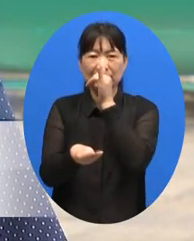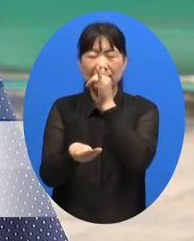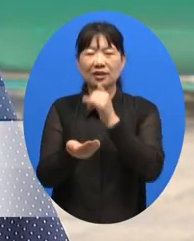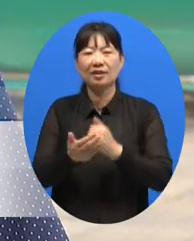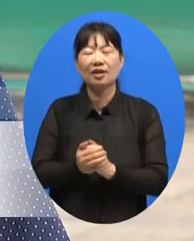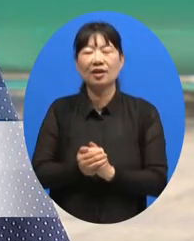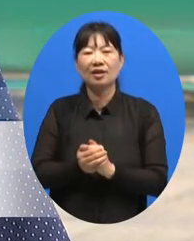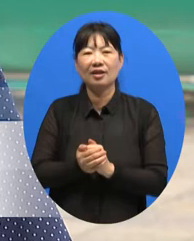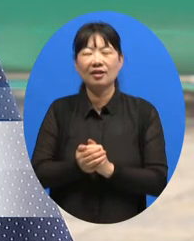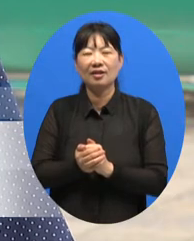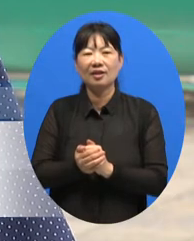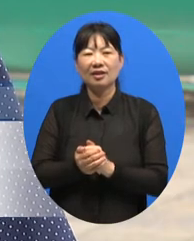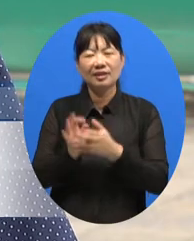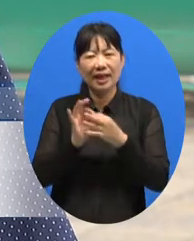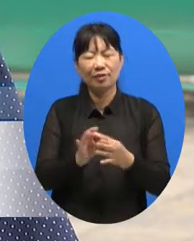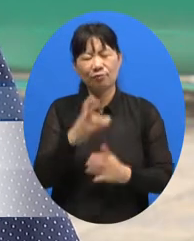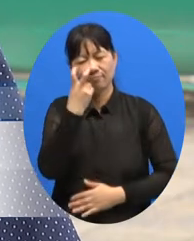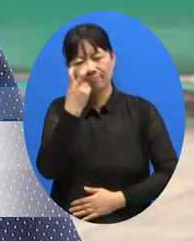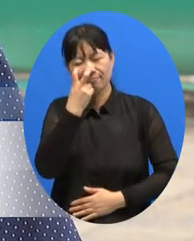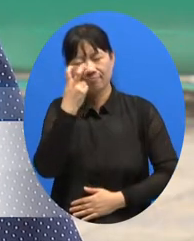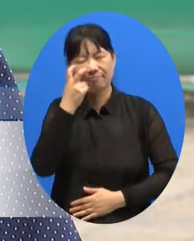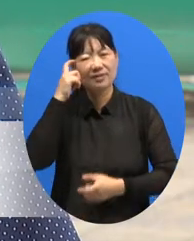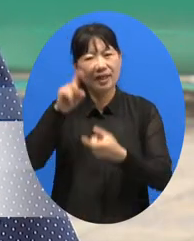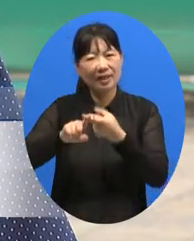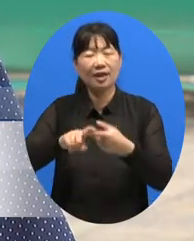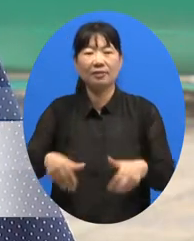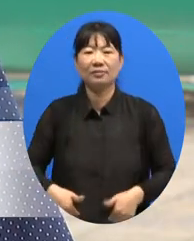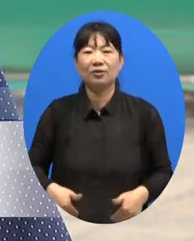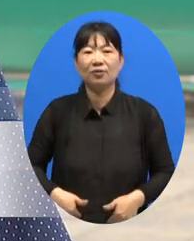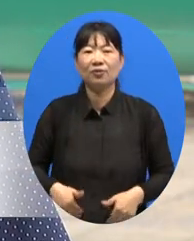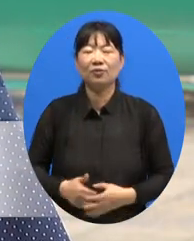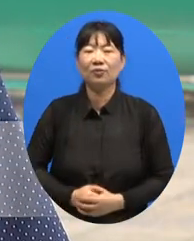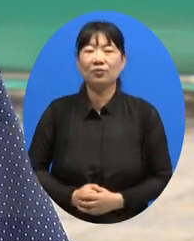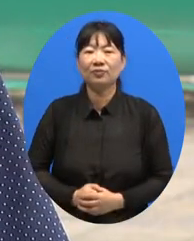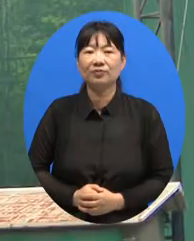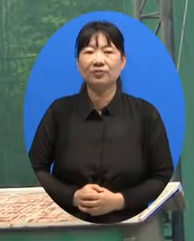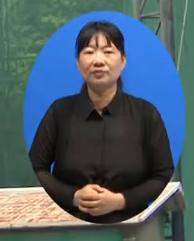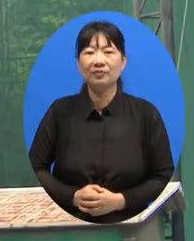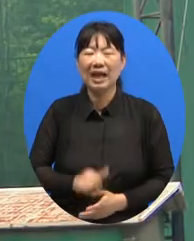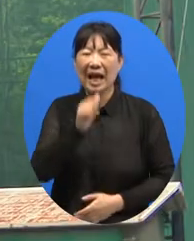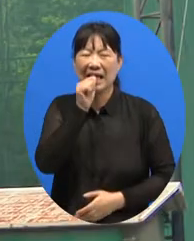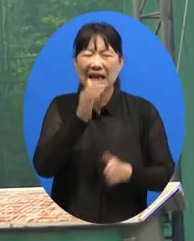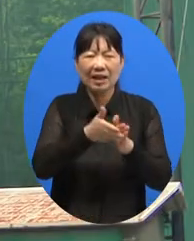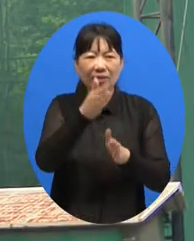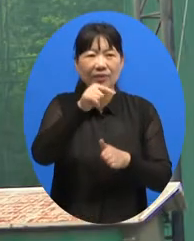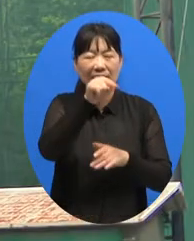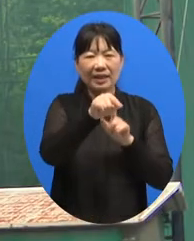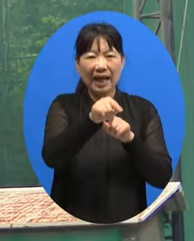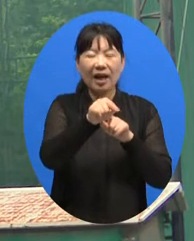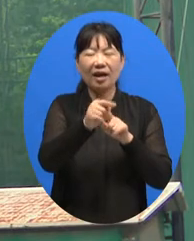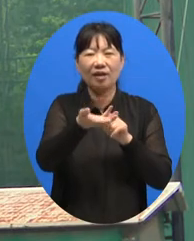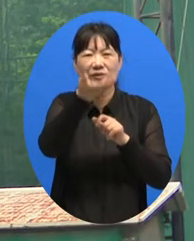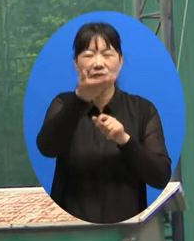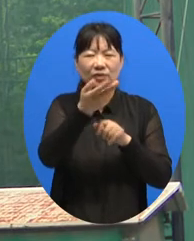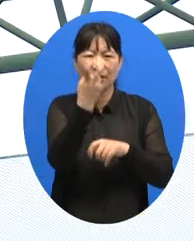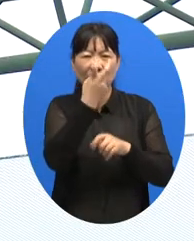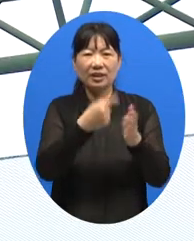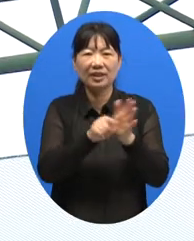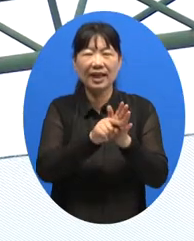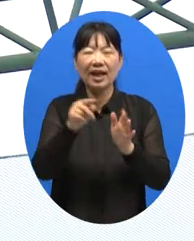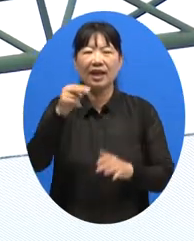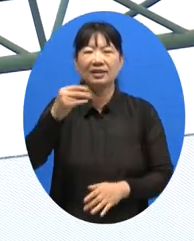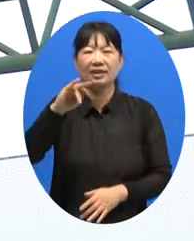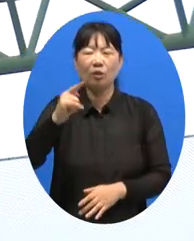그 유지 관리는 꾸준히 그 신경 써서 돼야 될 부분이라고 생각을 합니다. 철탑 상부를 점검하기 위해